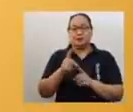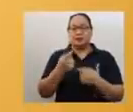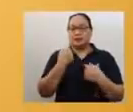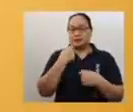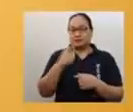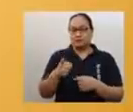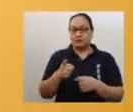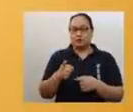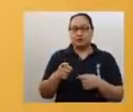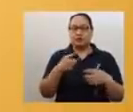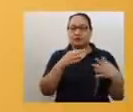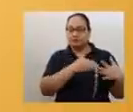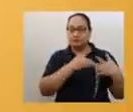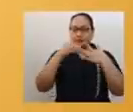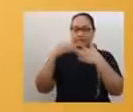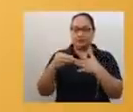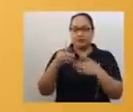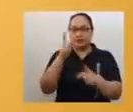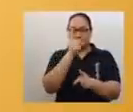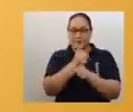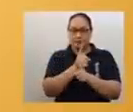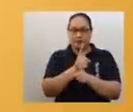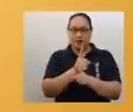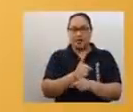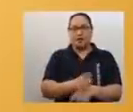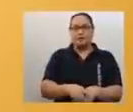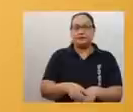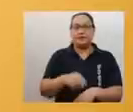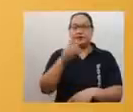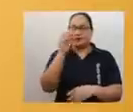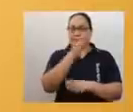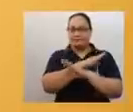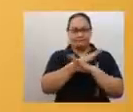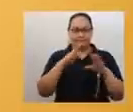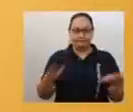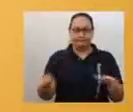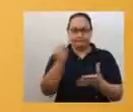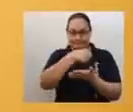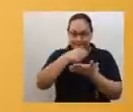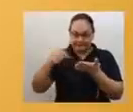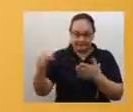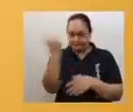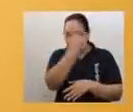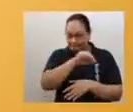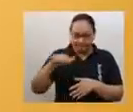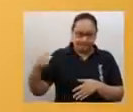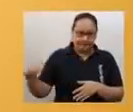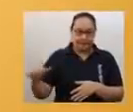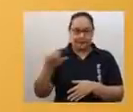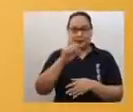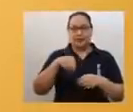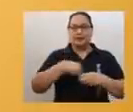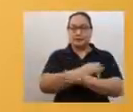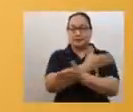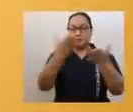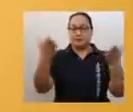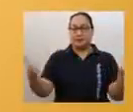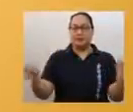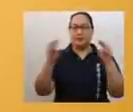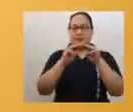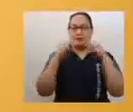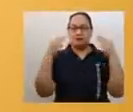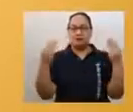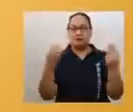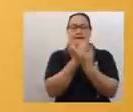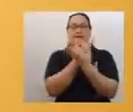sa pagsagot. Tandaan na mahigpit na ipinagbibilin na huwag sulatan ng kahit na ano ang mga SIPACs